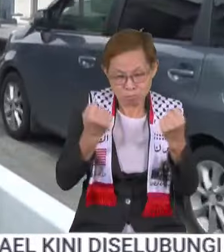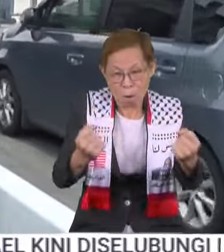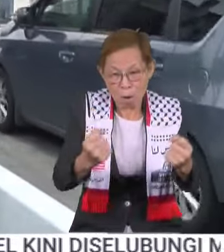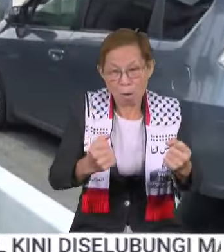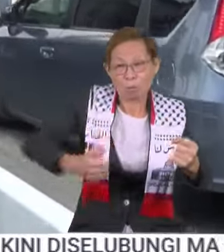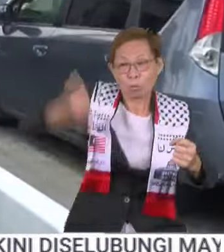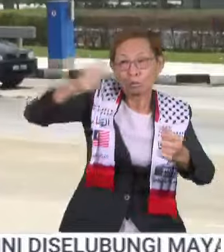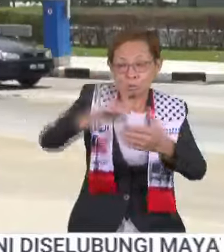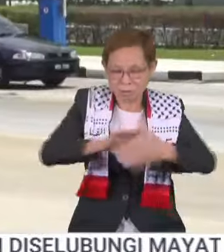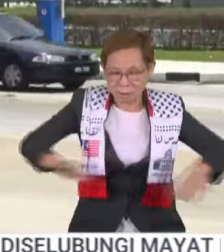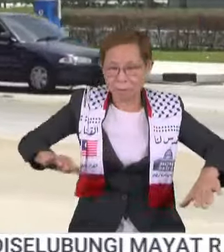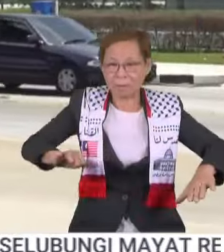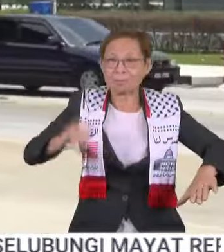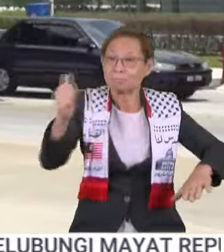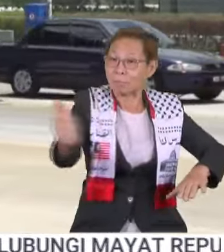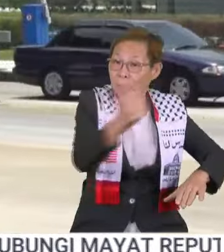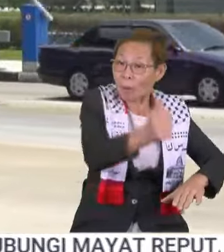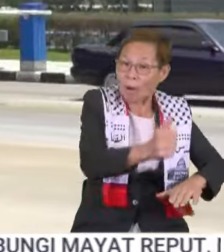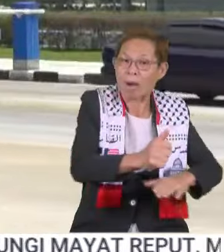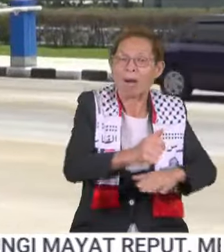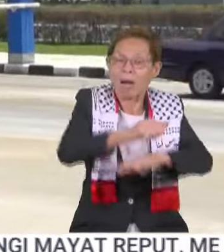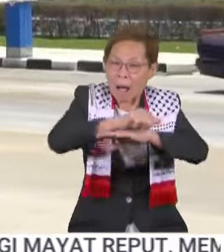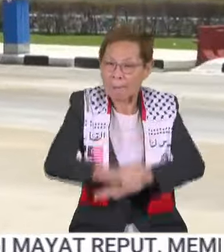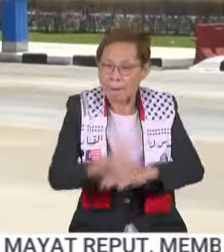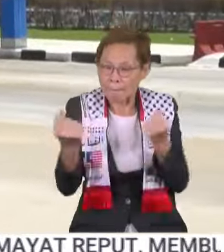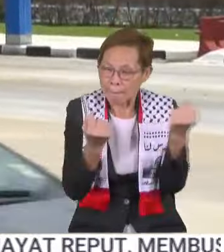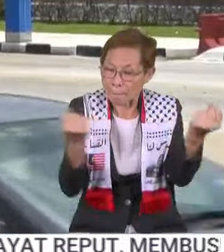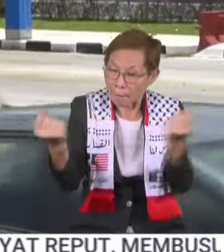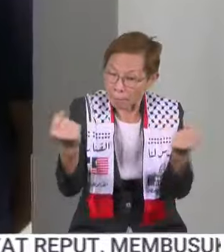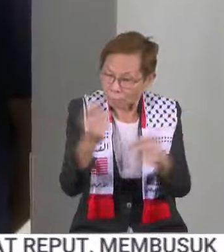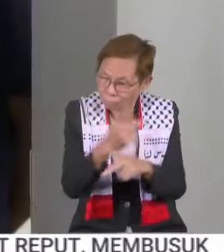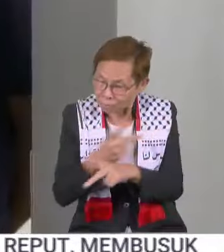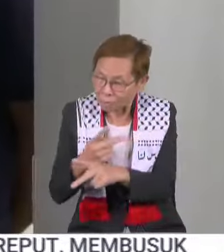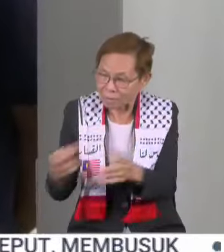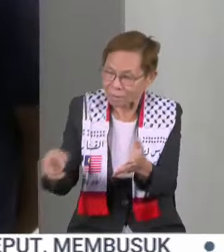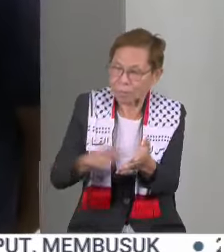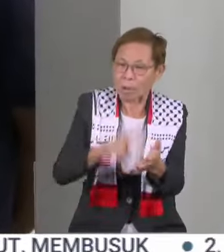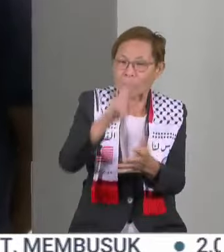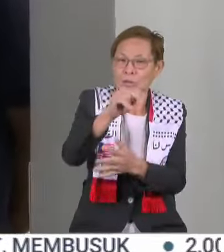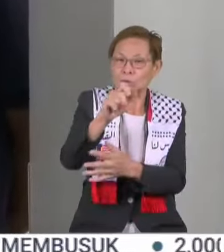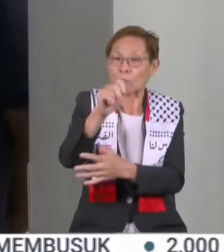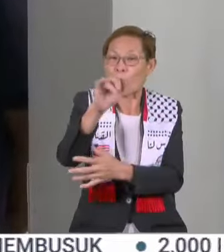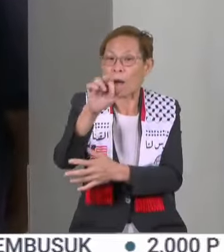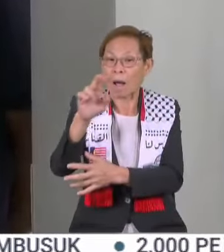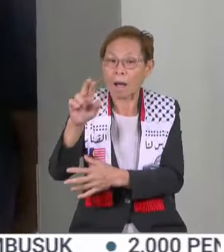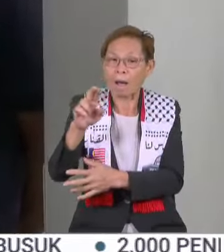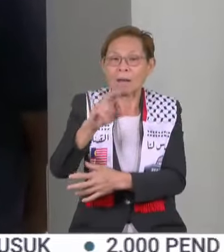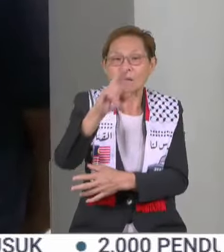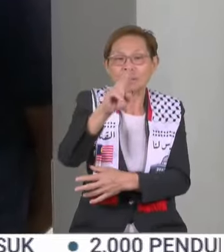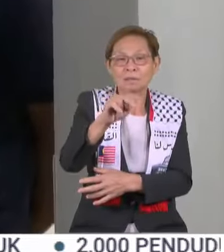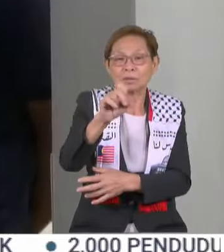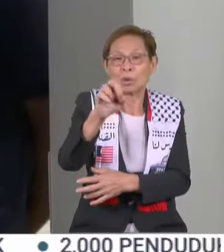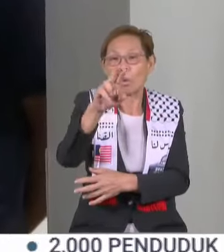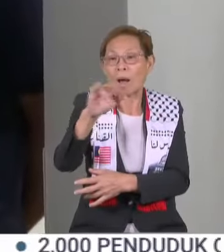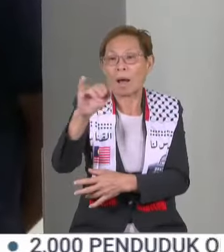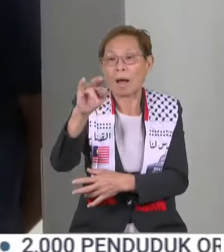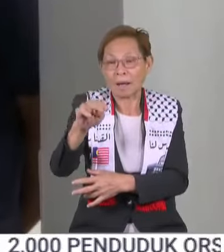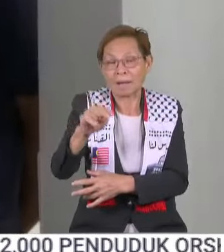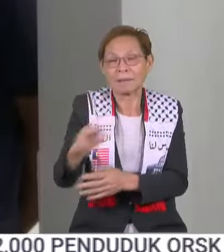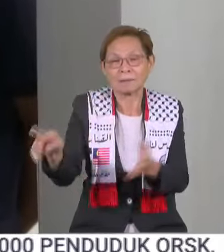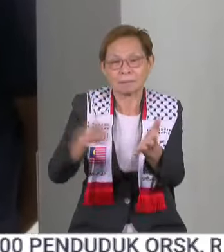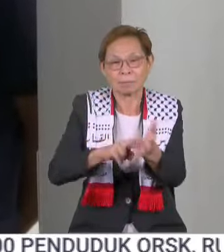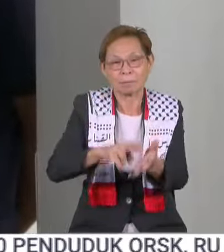utamakan keselamatan diri dengan mengamalkan tabiat pemanduan berhemah. Laporan Nur Ain Obaka, RTM.